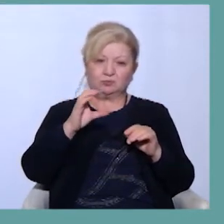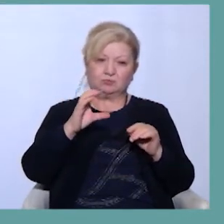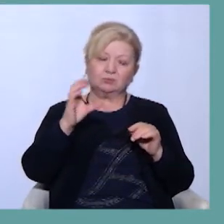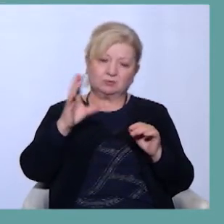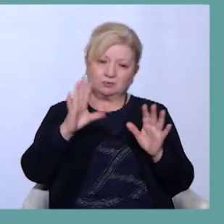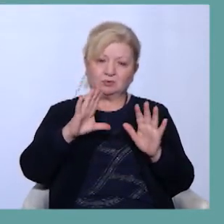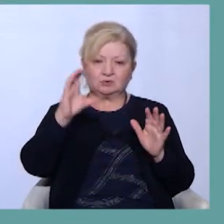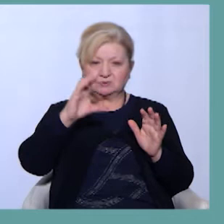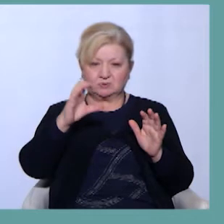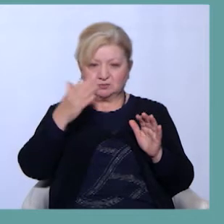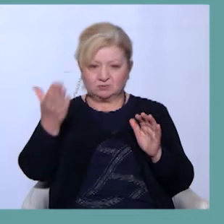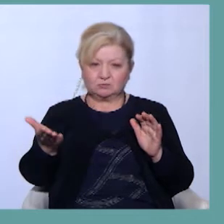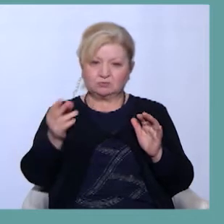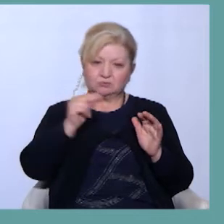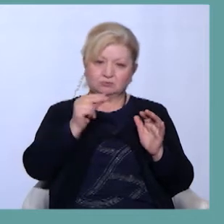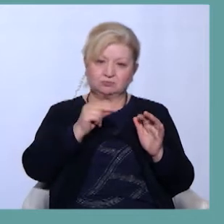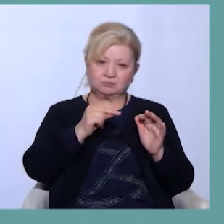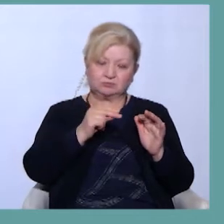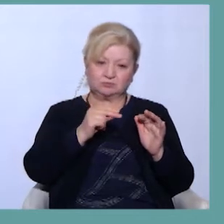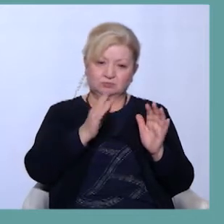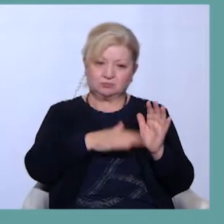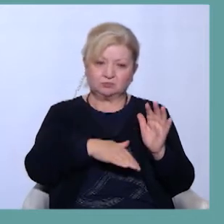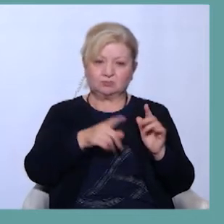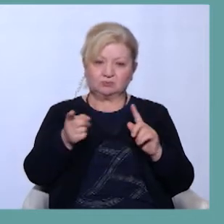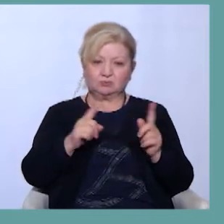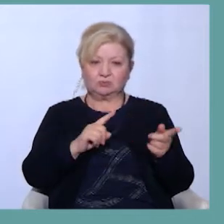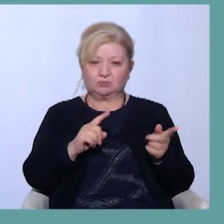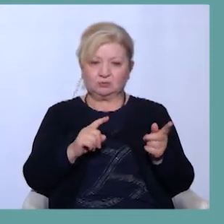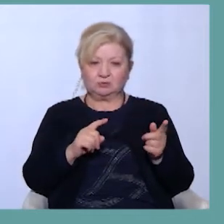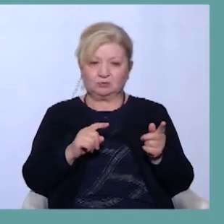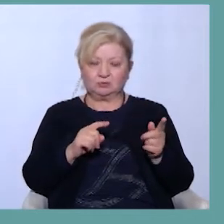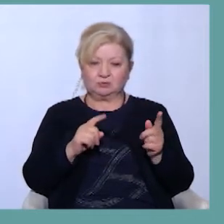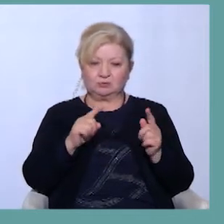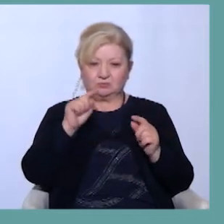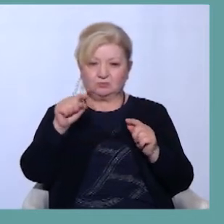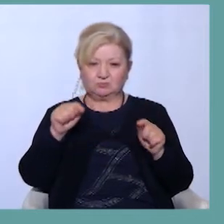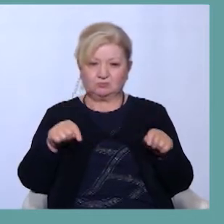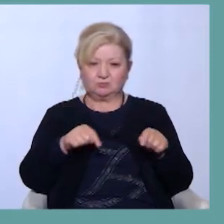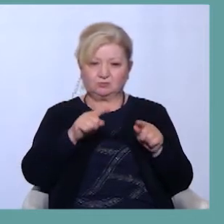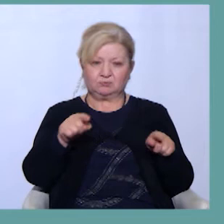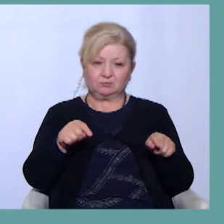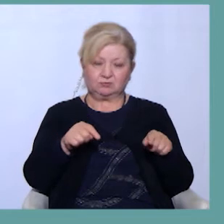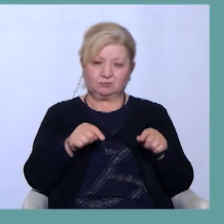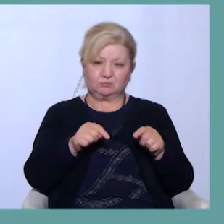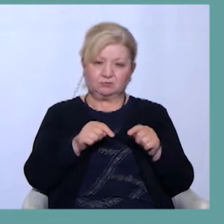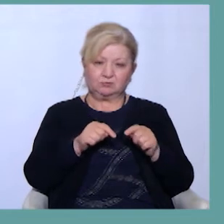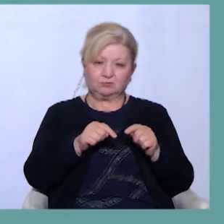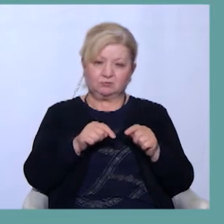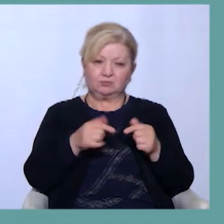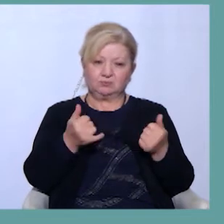და ჩრდილოეთი კი სამხრეთი იყოს, აქაც და აქაც. აქაც და აქაც. აი